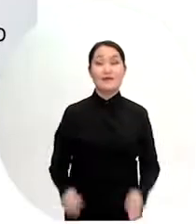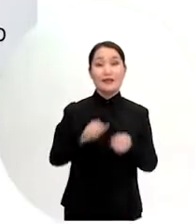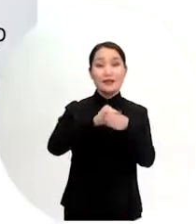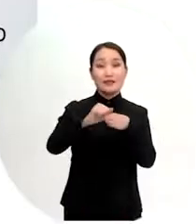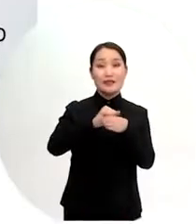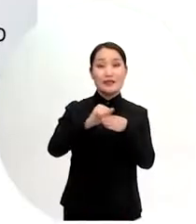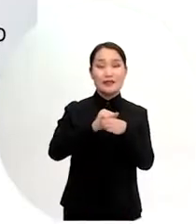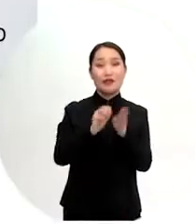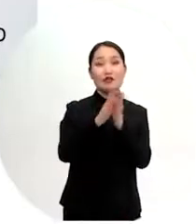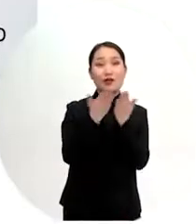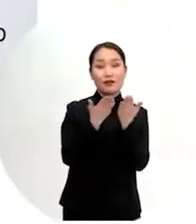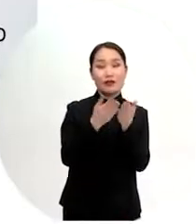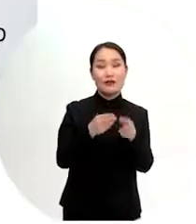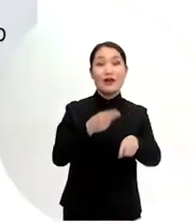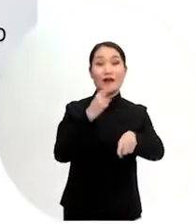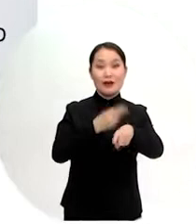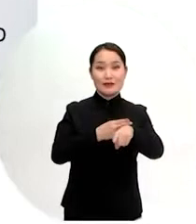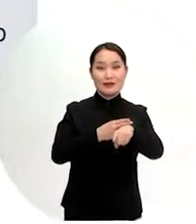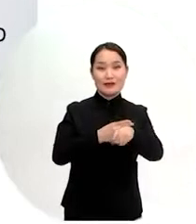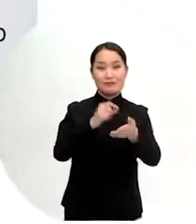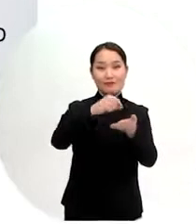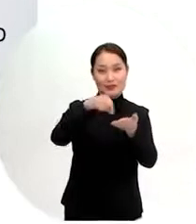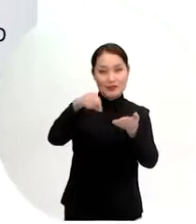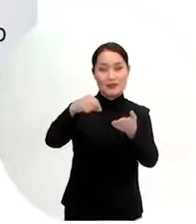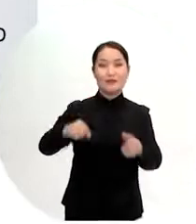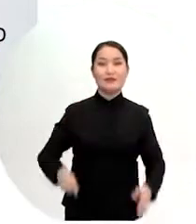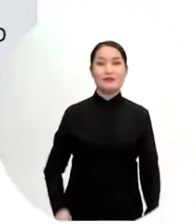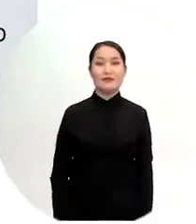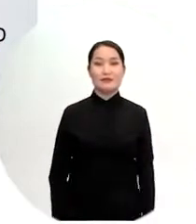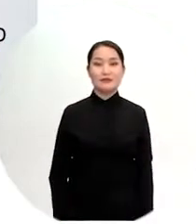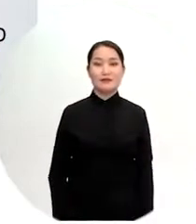Дасгалыг номон дээрээ харандаагаар тэмдэглэж хийн шүү.